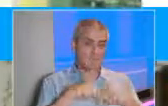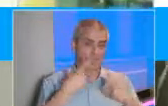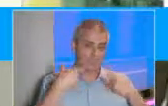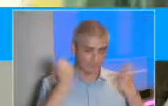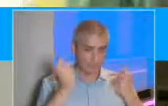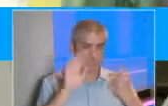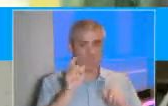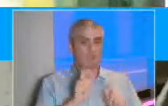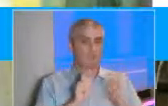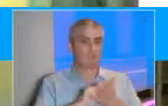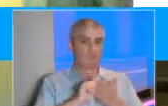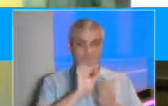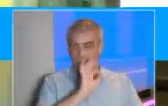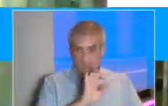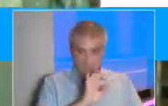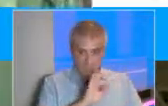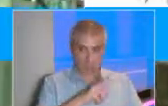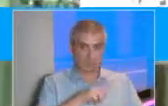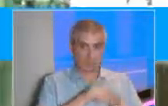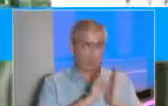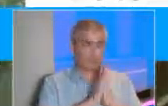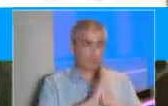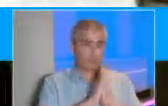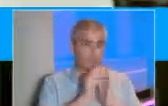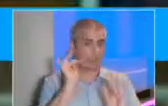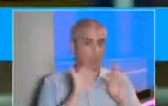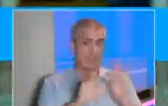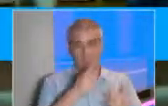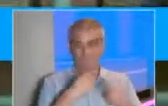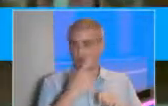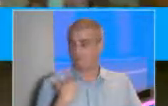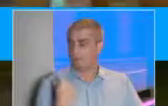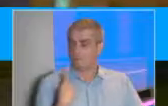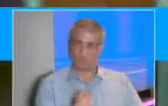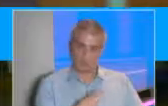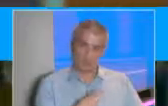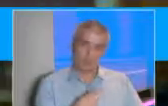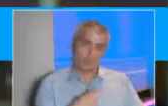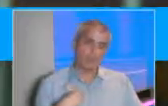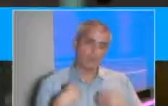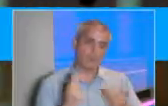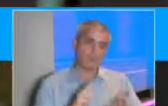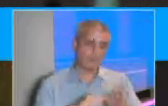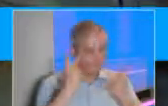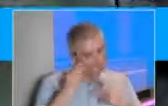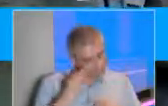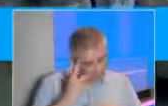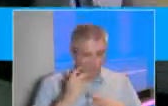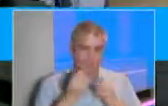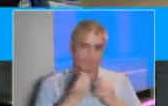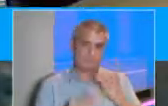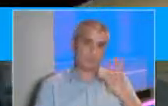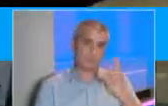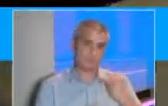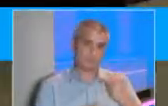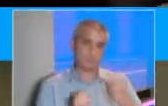החינוך וגם אנשי משרדו, אחרי שביקש מהם להחרים את הוועדה בשבוע שעבר, הוא נותן את המתווה היותר מפורט